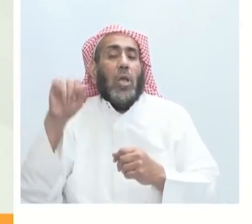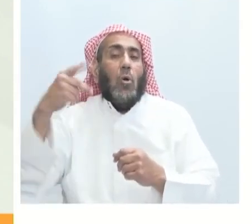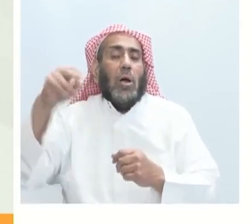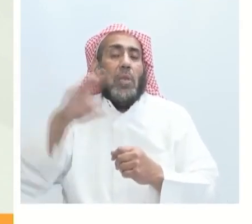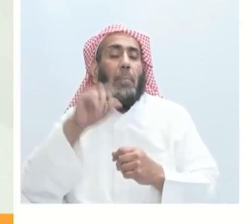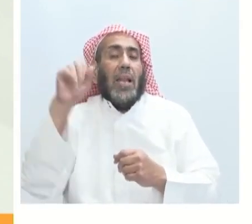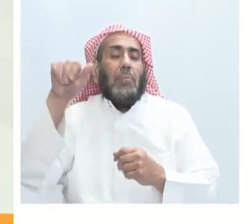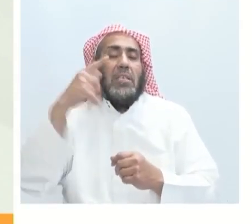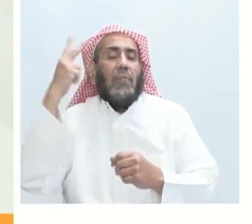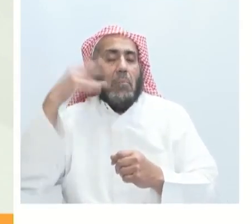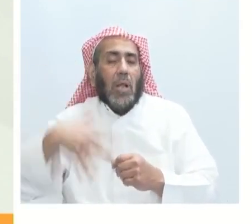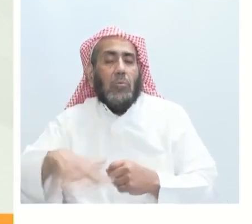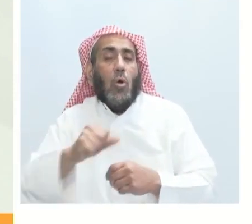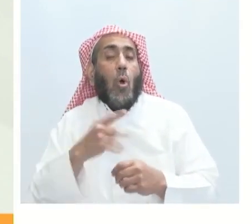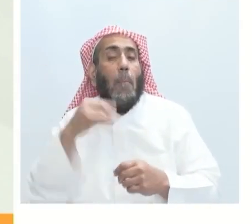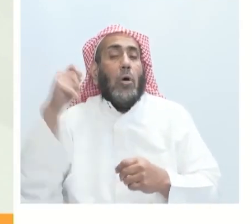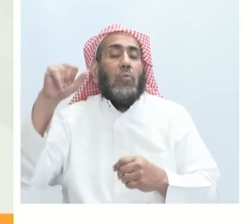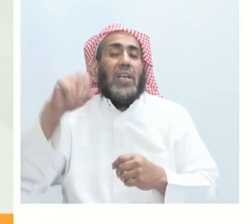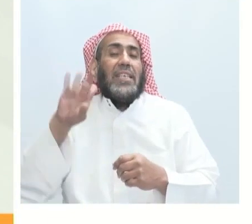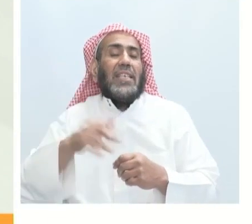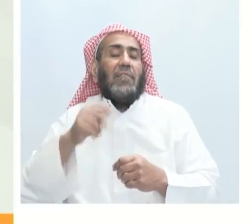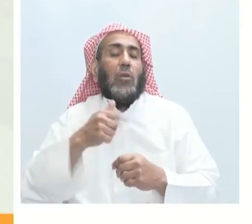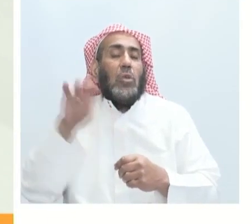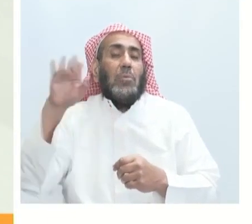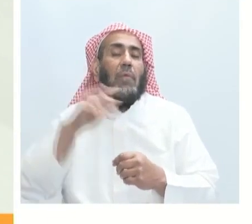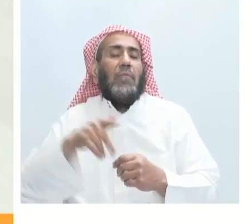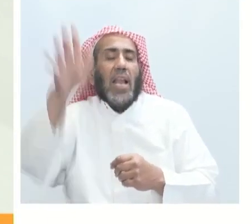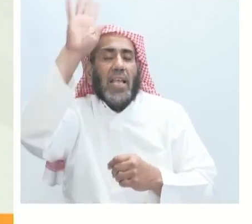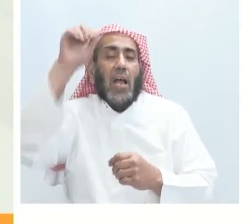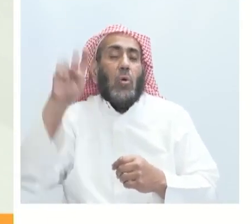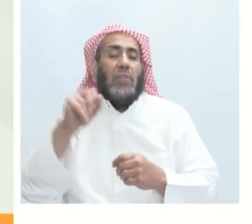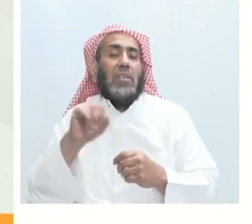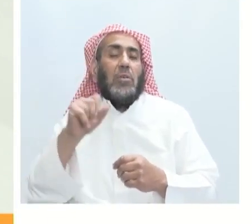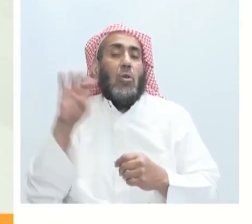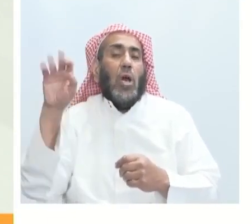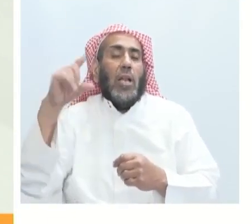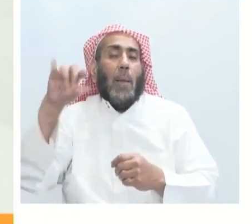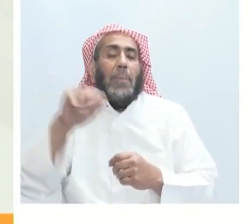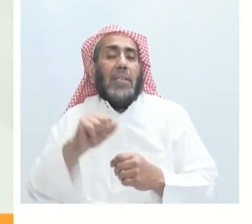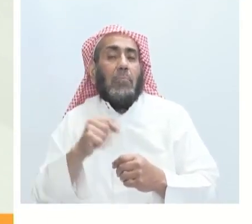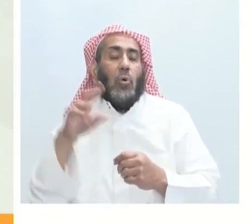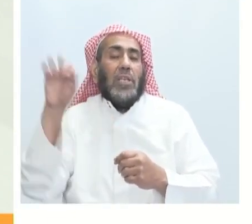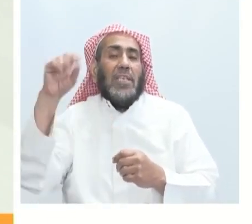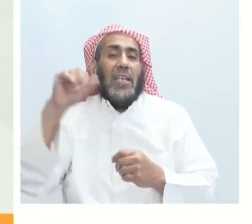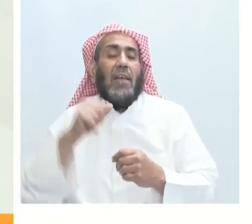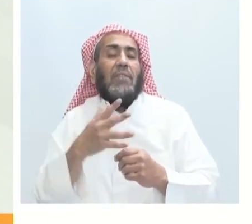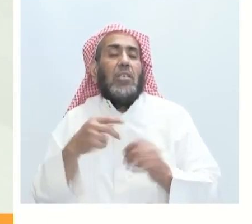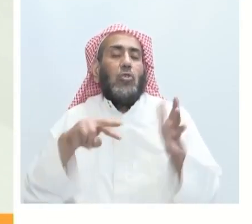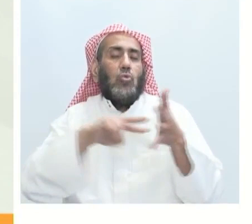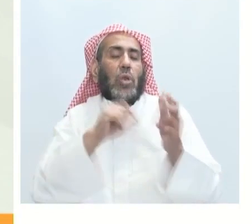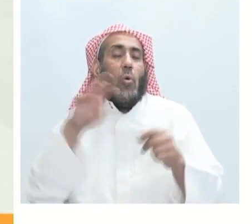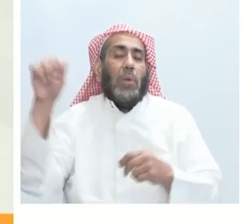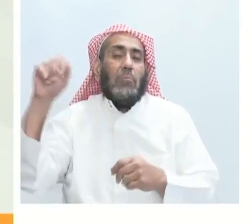بن خميس في المملكه العربيه السعوديه ومعروف الرصافي وجميل الزهاوي في العراق وشفيق جبري وخليل مردم وخير الدين الزركلي في سوريا